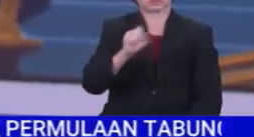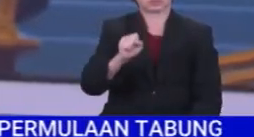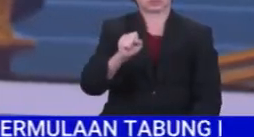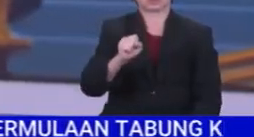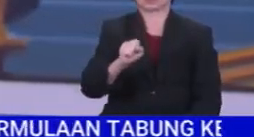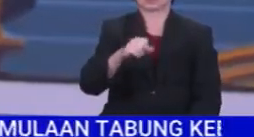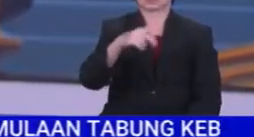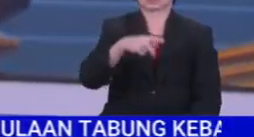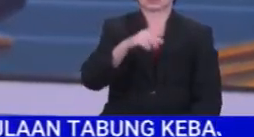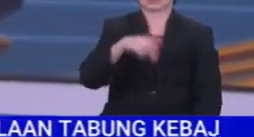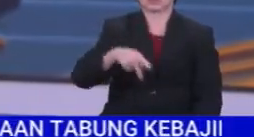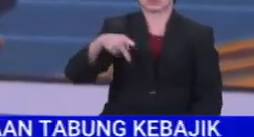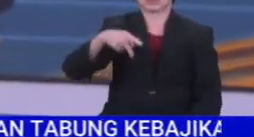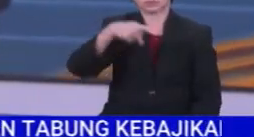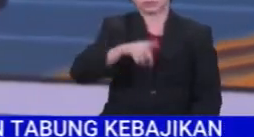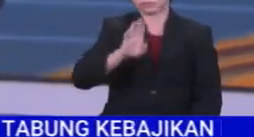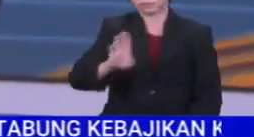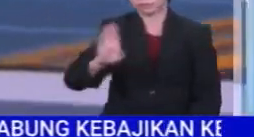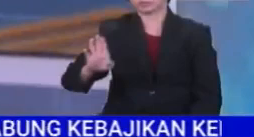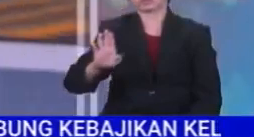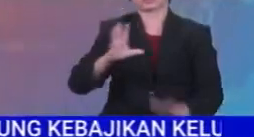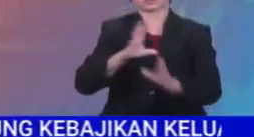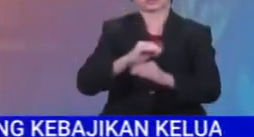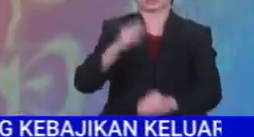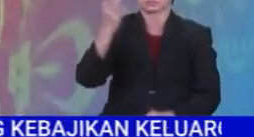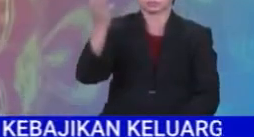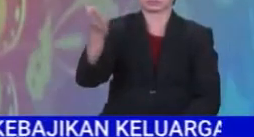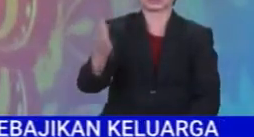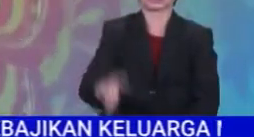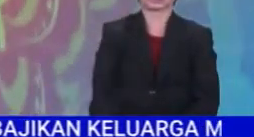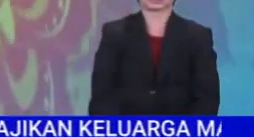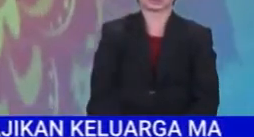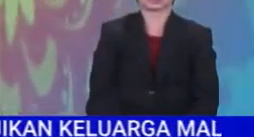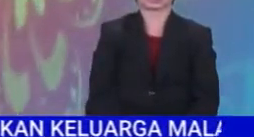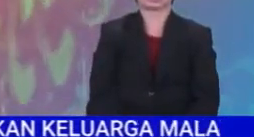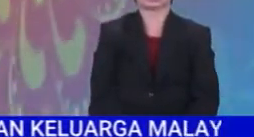15 langsung bersama bulma Windy sahnya sirkam